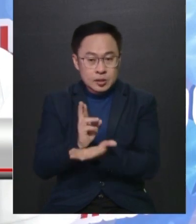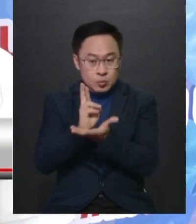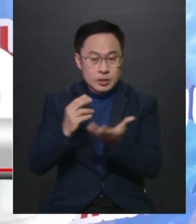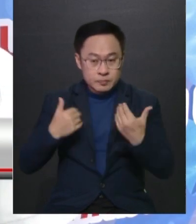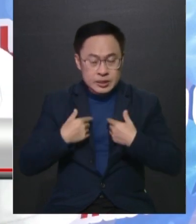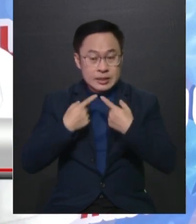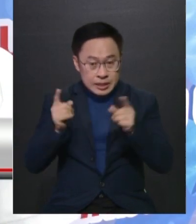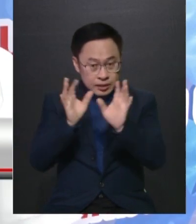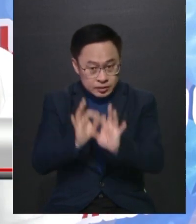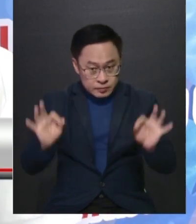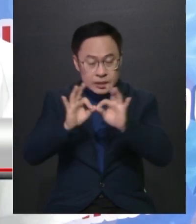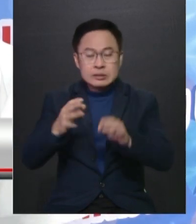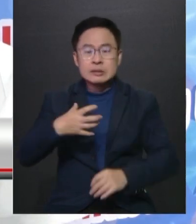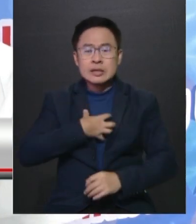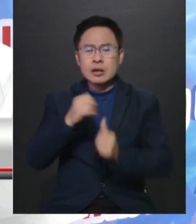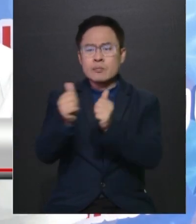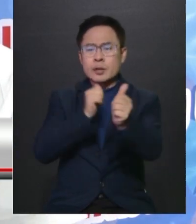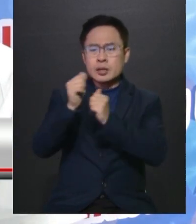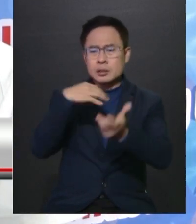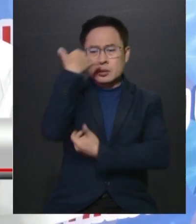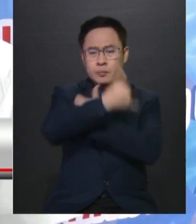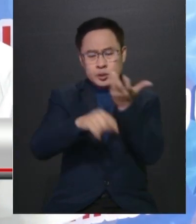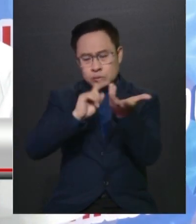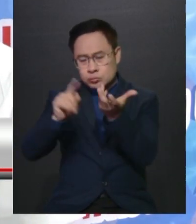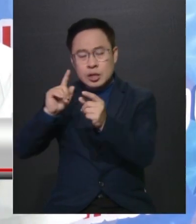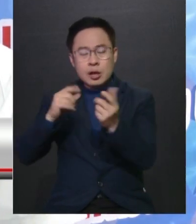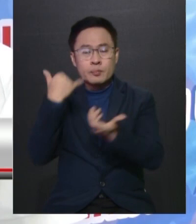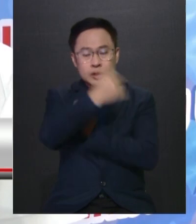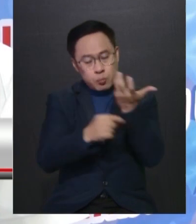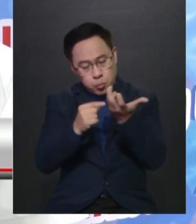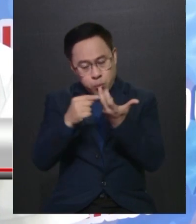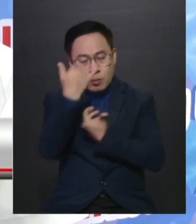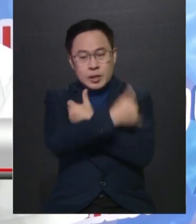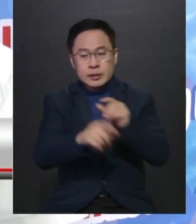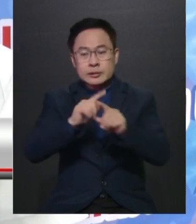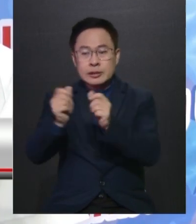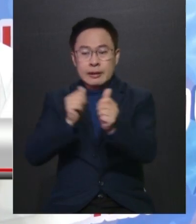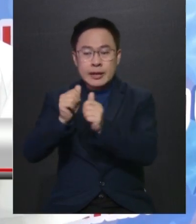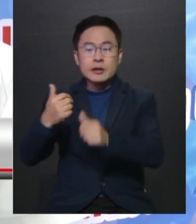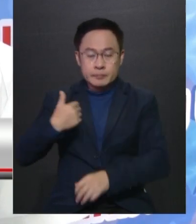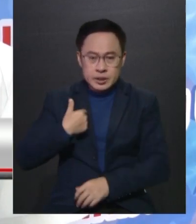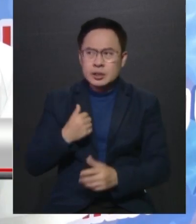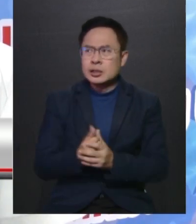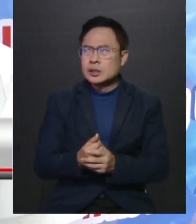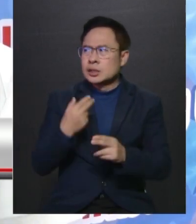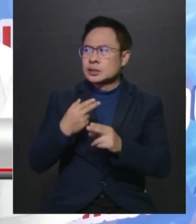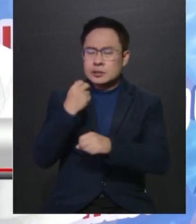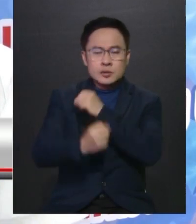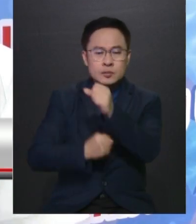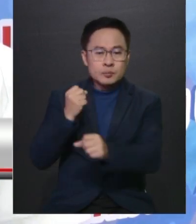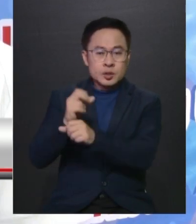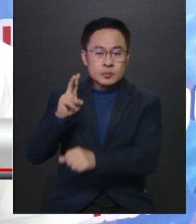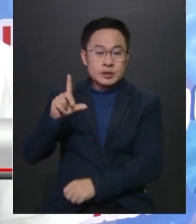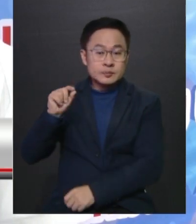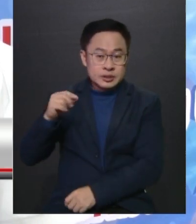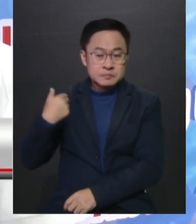ของการที่จะไปเล่นระดับต่างชาติจะมีรายการ SLT Open 2024ก็เป็นการเก็บคะแนนของ ITF